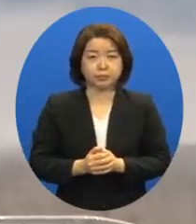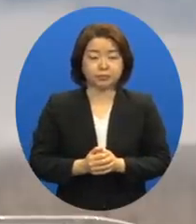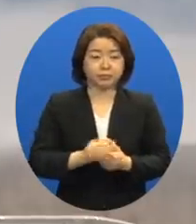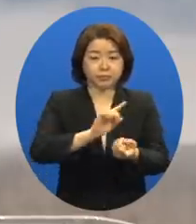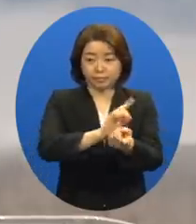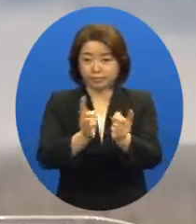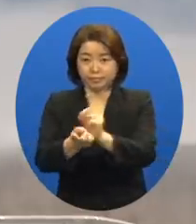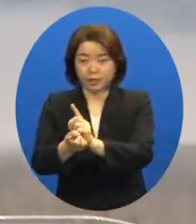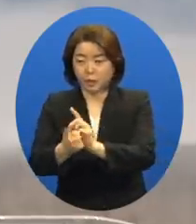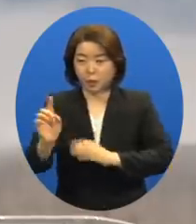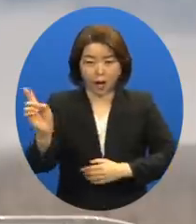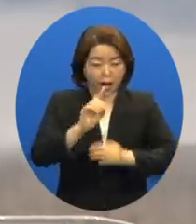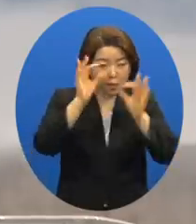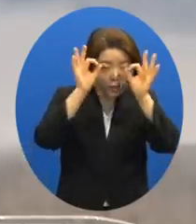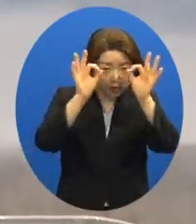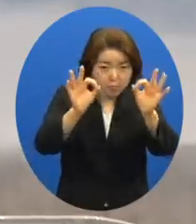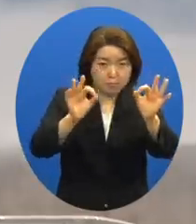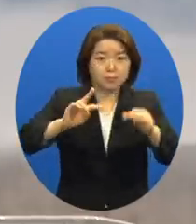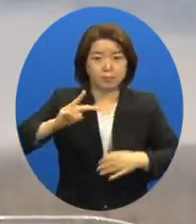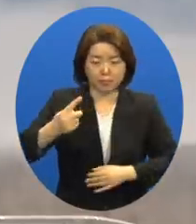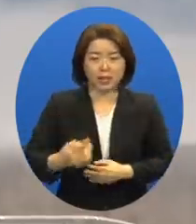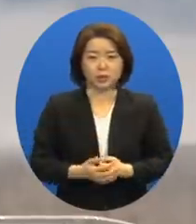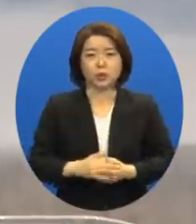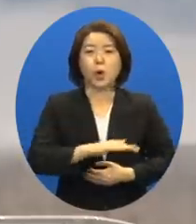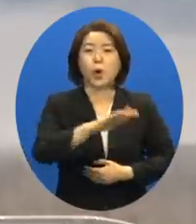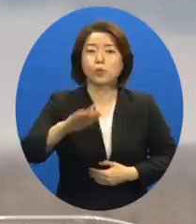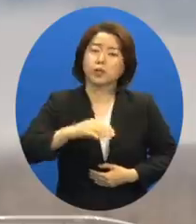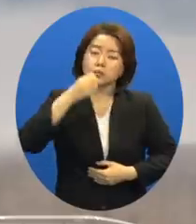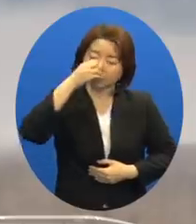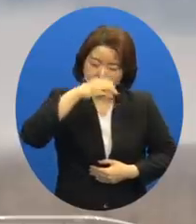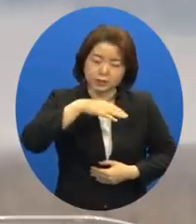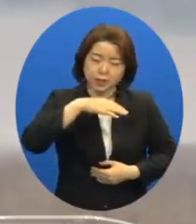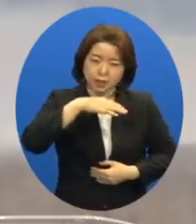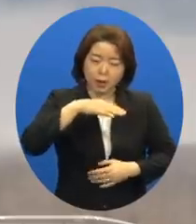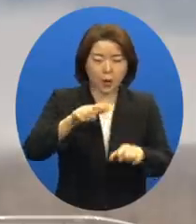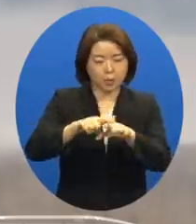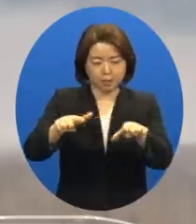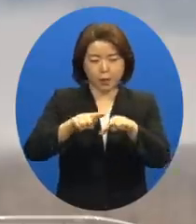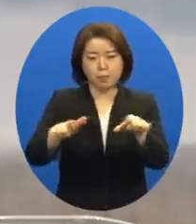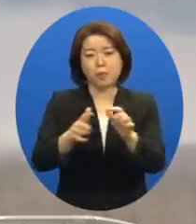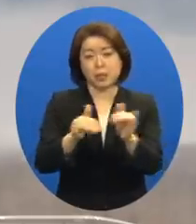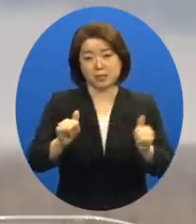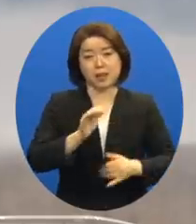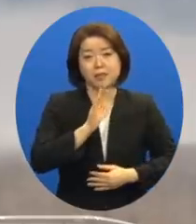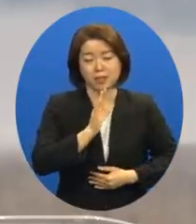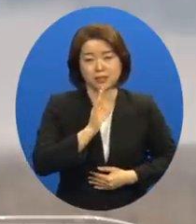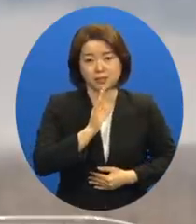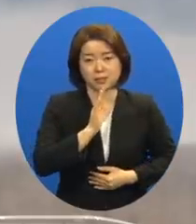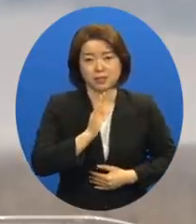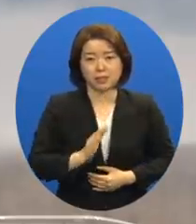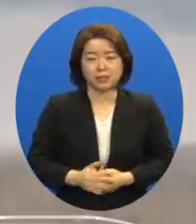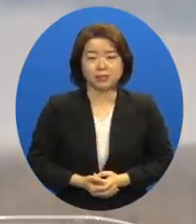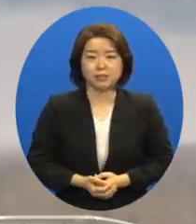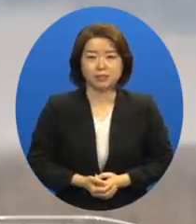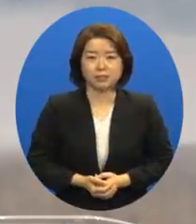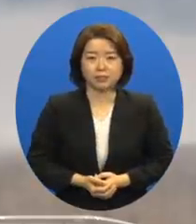서로를 아무리 보아도 우리는 그저 평범한 사람일 뿐입니다.